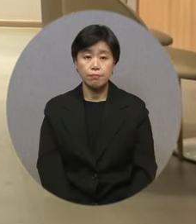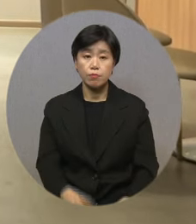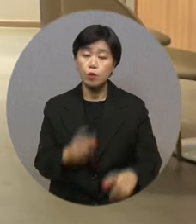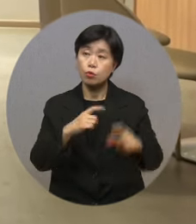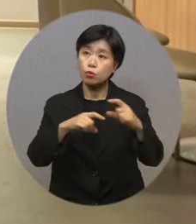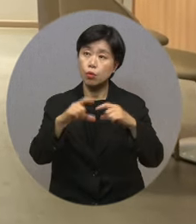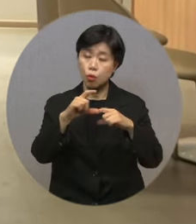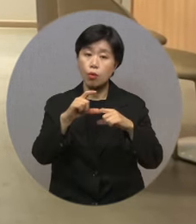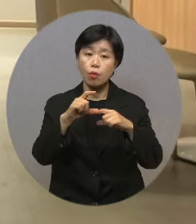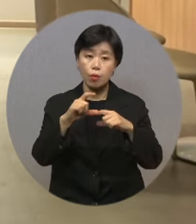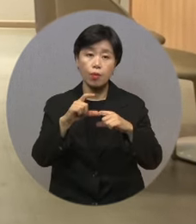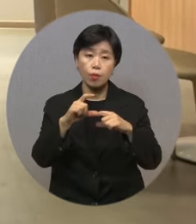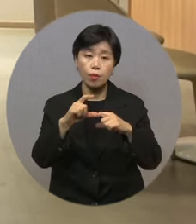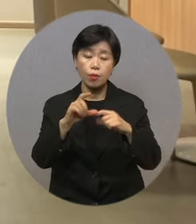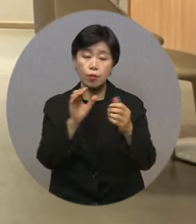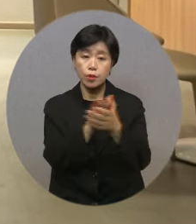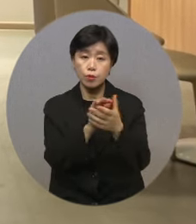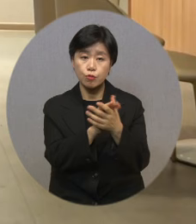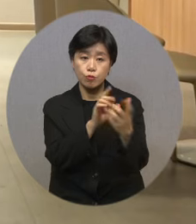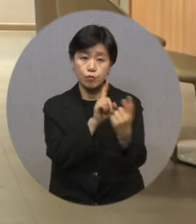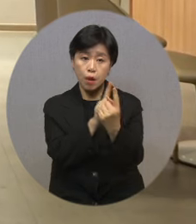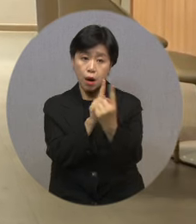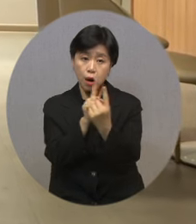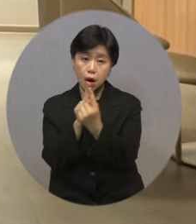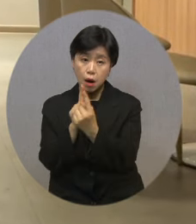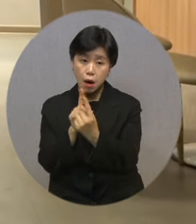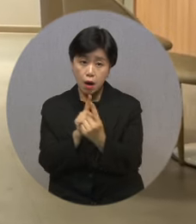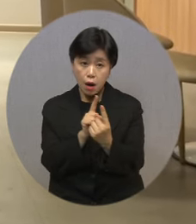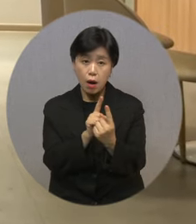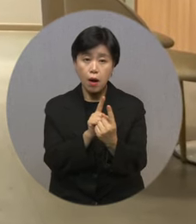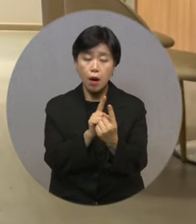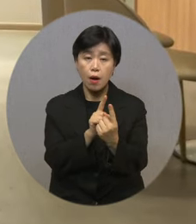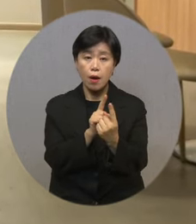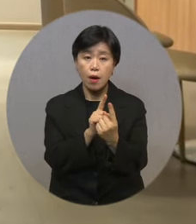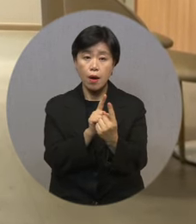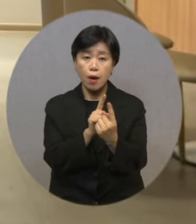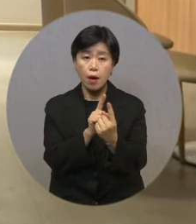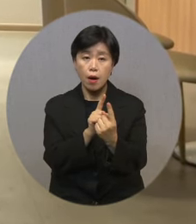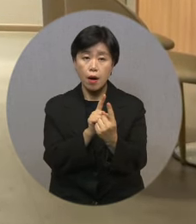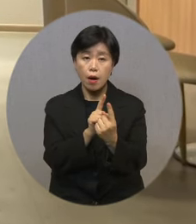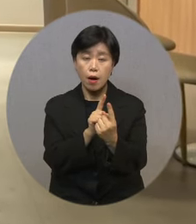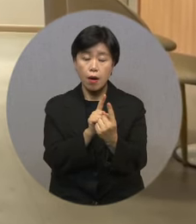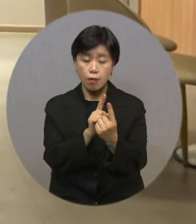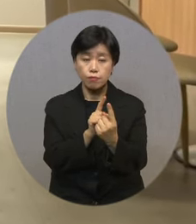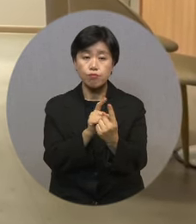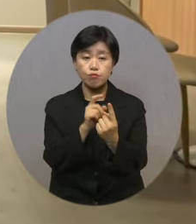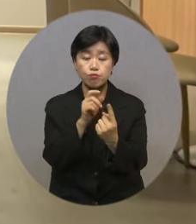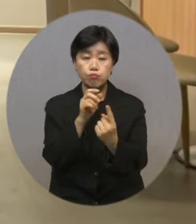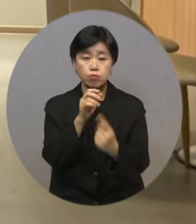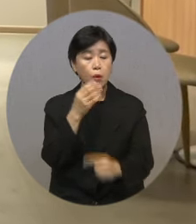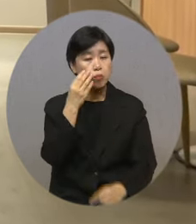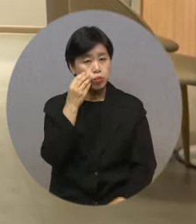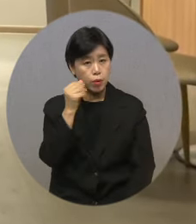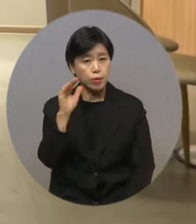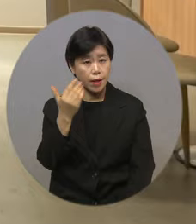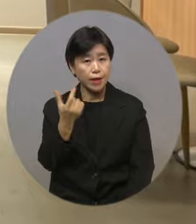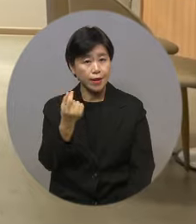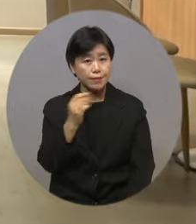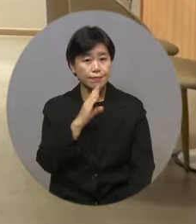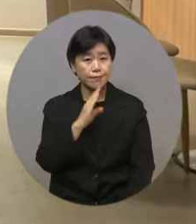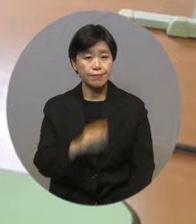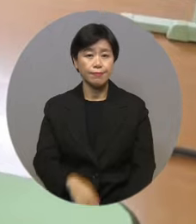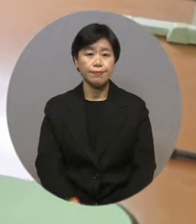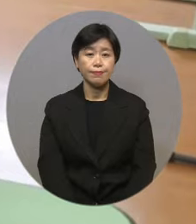친구를 사귈 수 있는 그런 관계가 한 단계 더 성장할 것 같지 않나